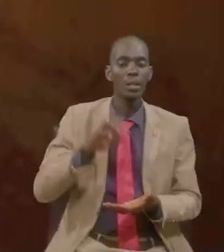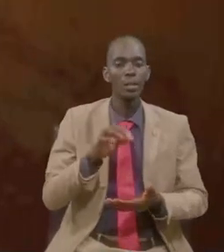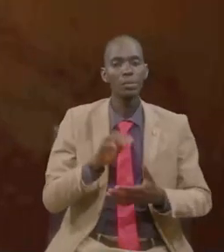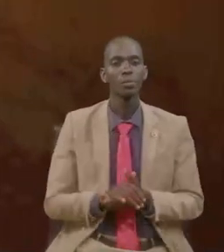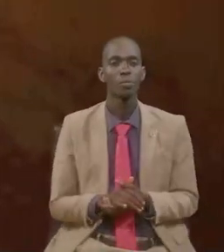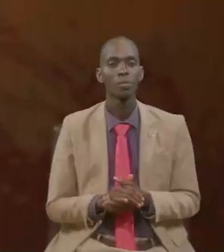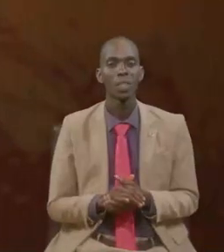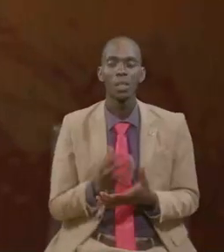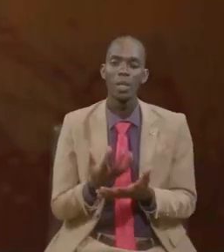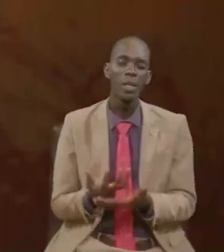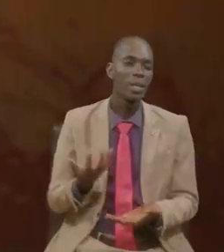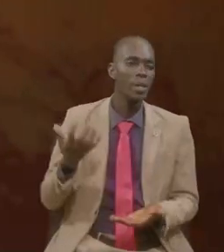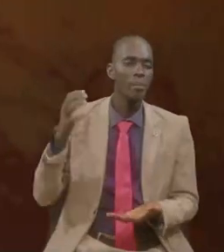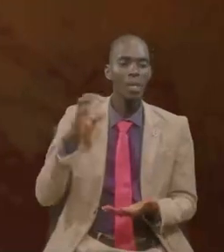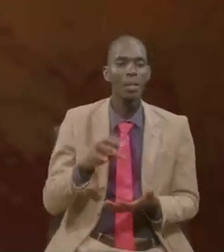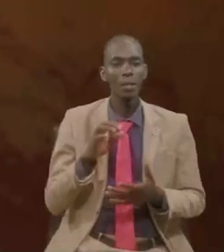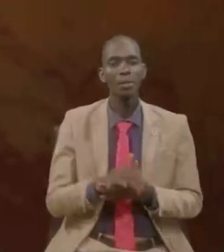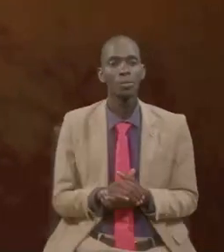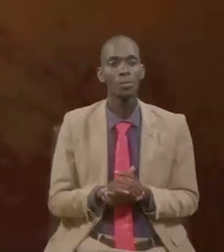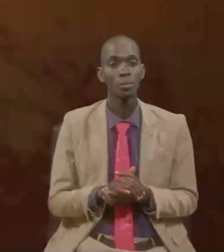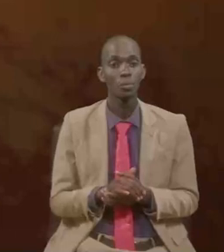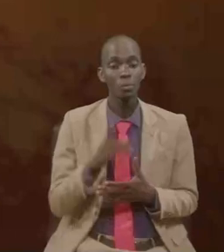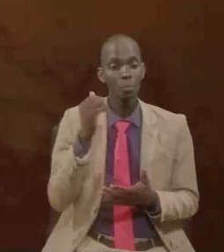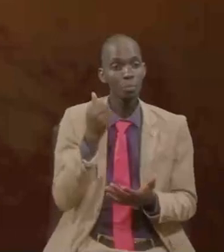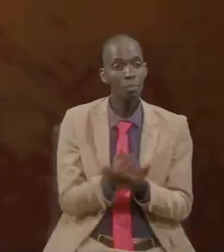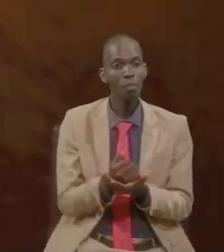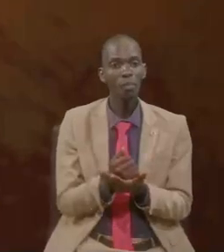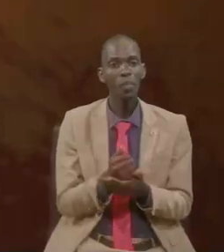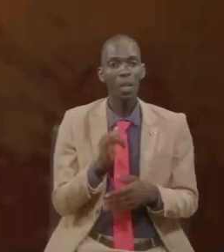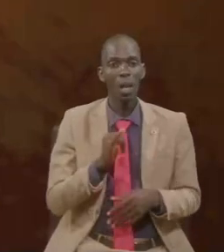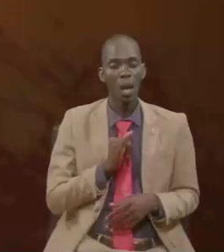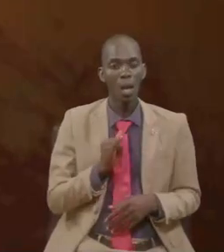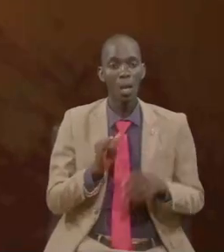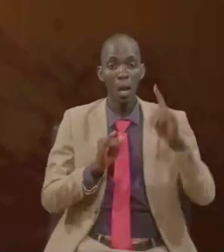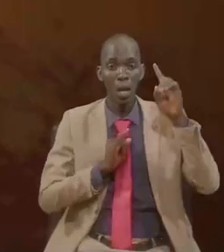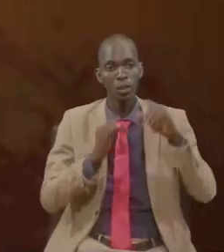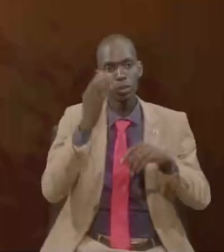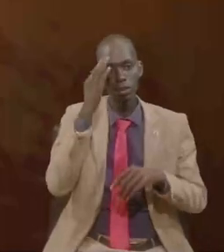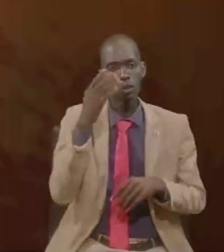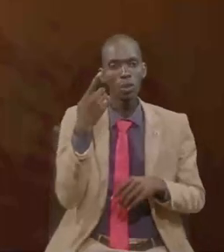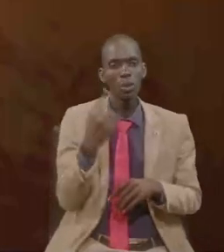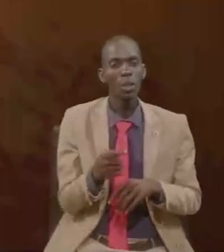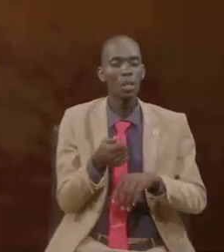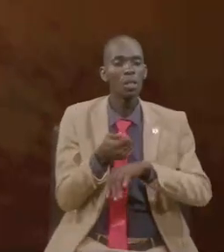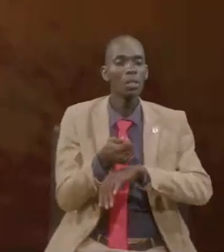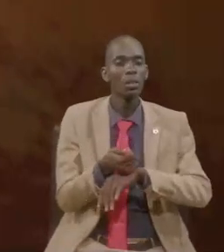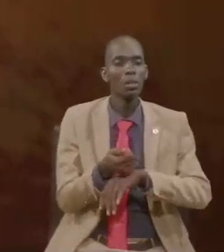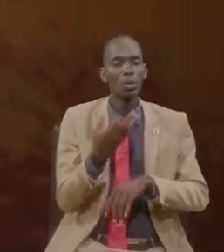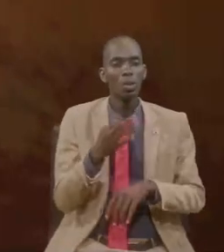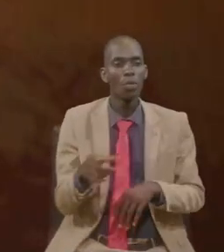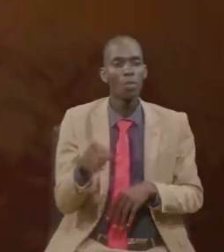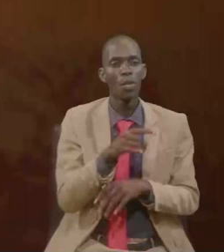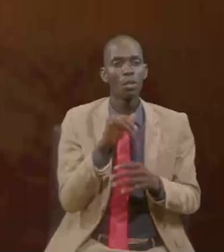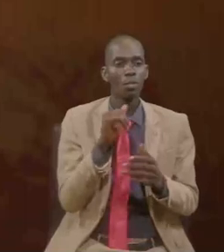je connais, Apocalypse 2, 9, je connais ta tribulation et ta pauvreté, bien que tu sois riche, et